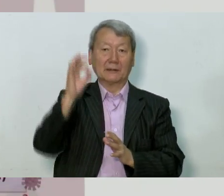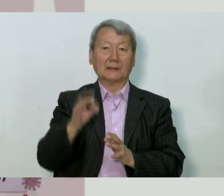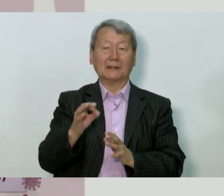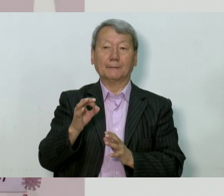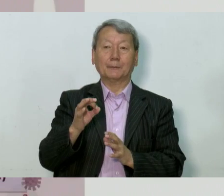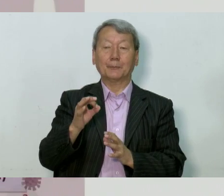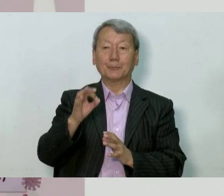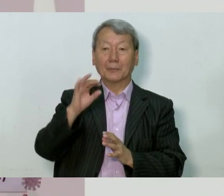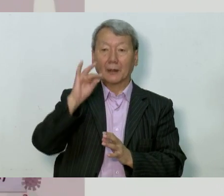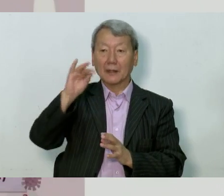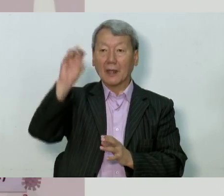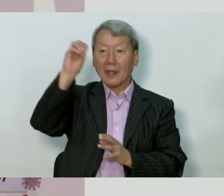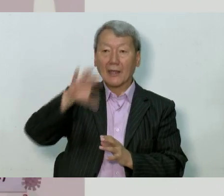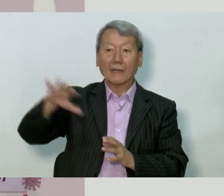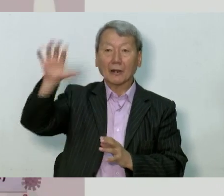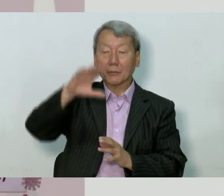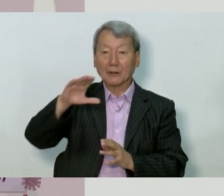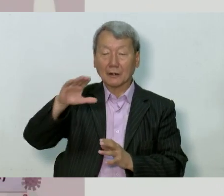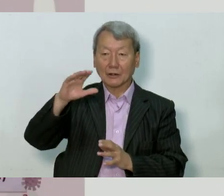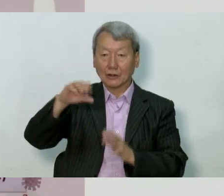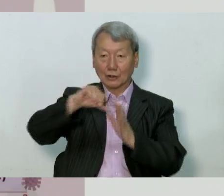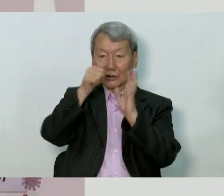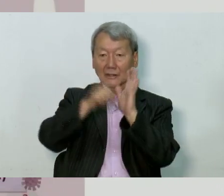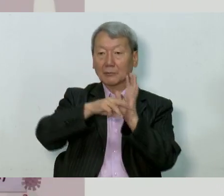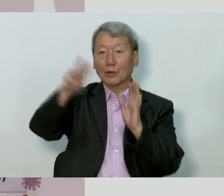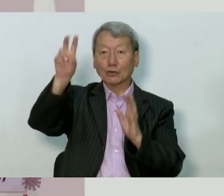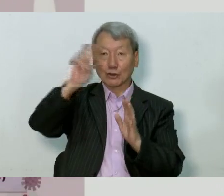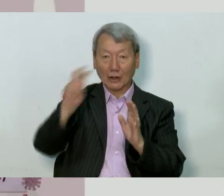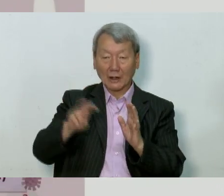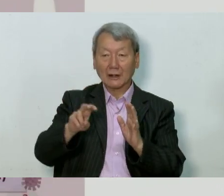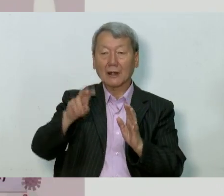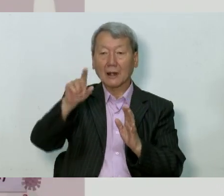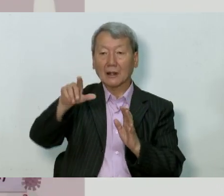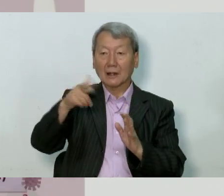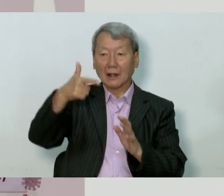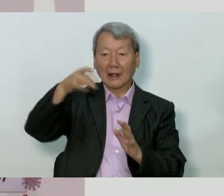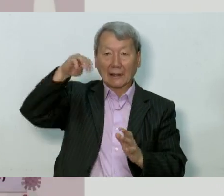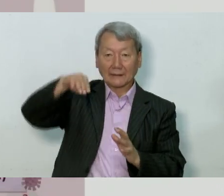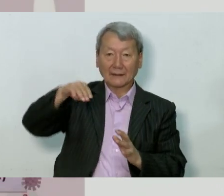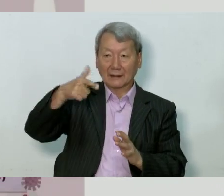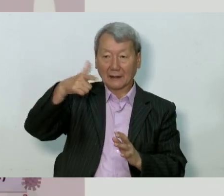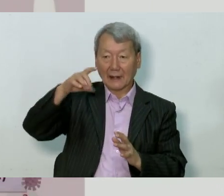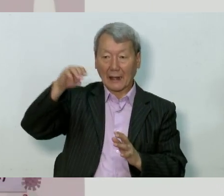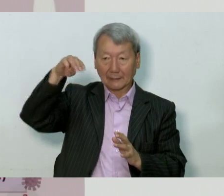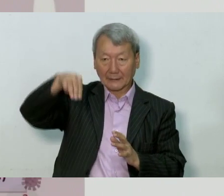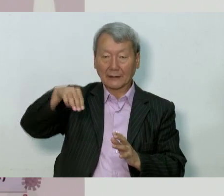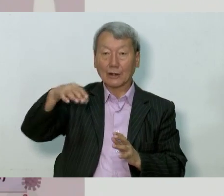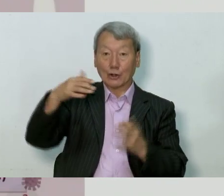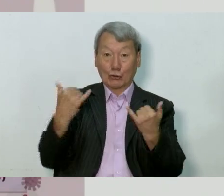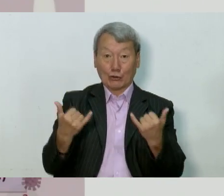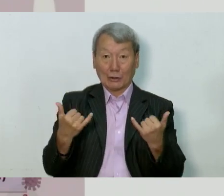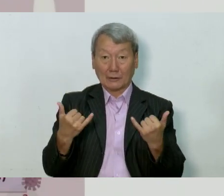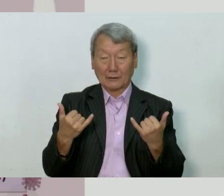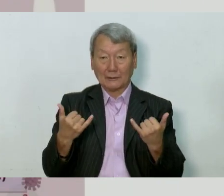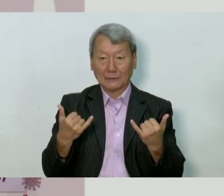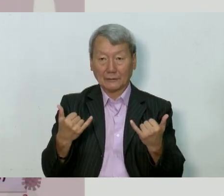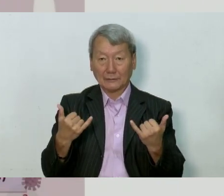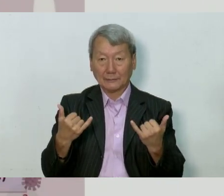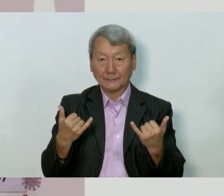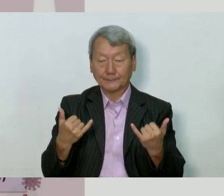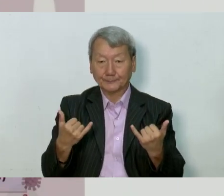1%. И от Европейского союза 16 миллионов долларов США – это грант. В настоящее время,